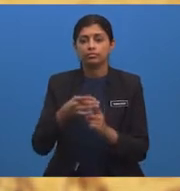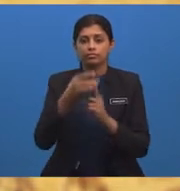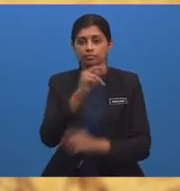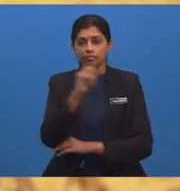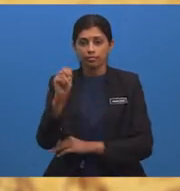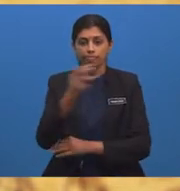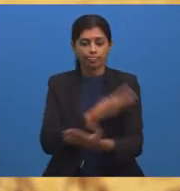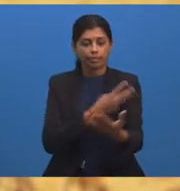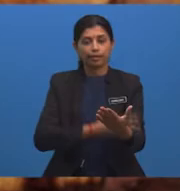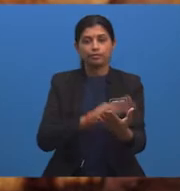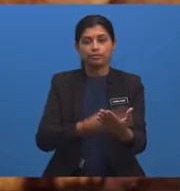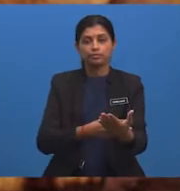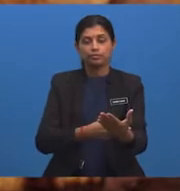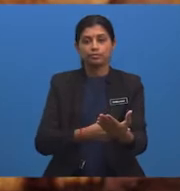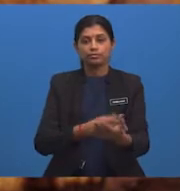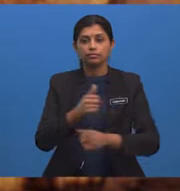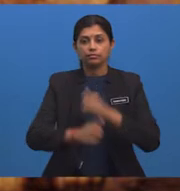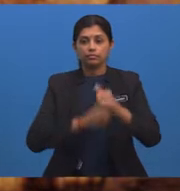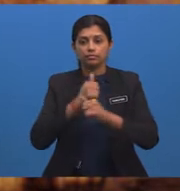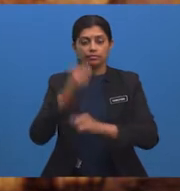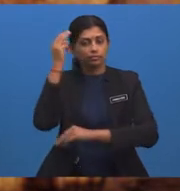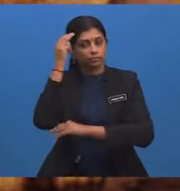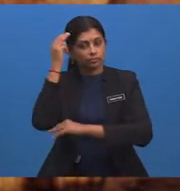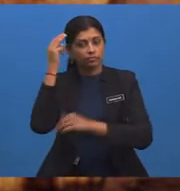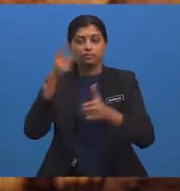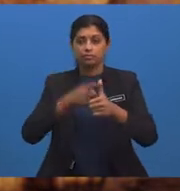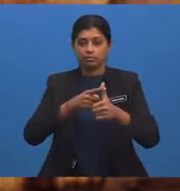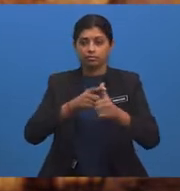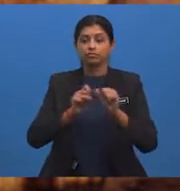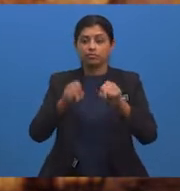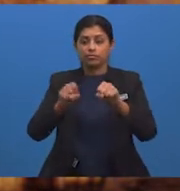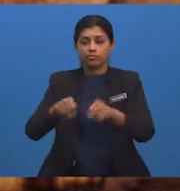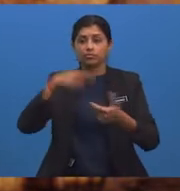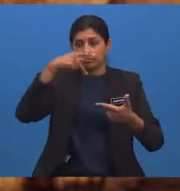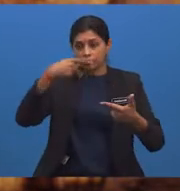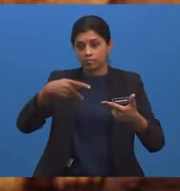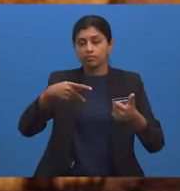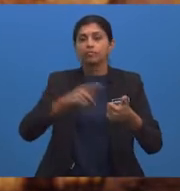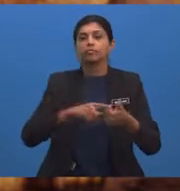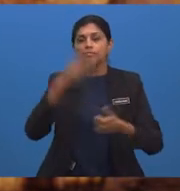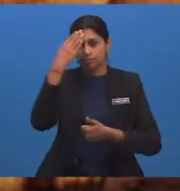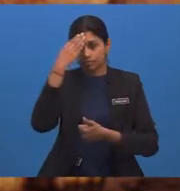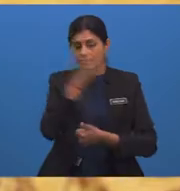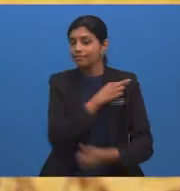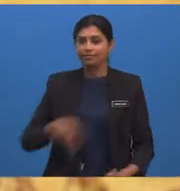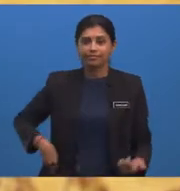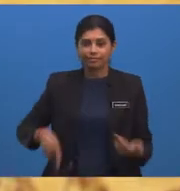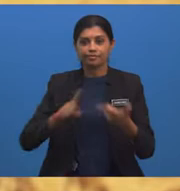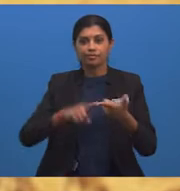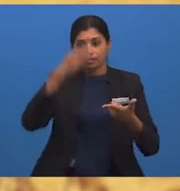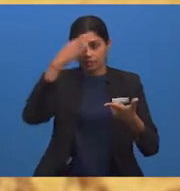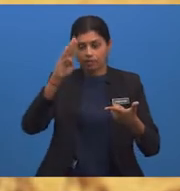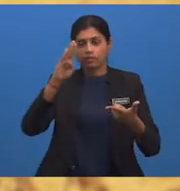warisan kerajaan alam Melayu yang merangkumi aspek sistem pemerintahan beraja dan kebijaksanaan